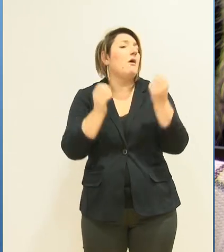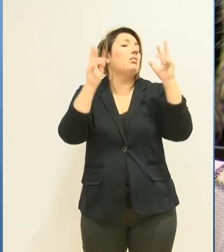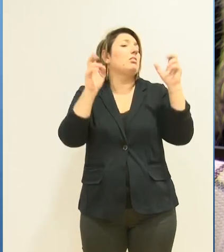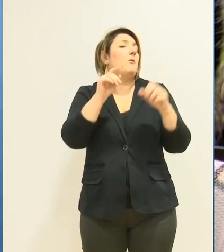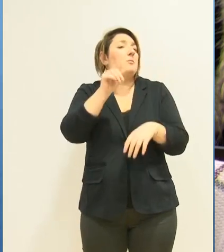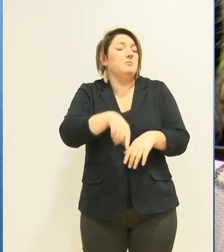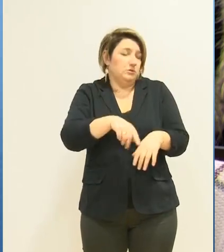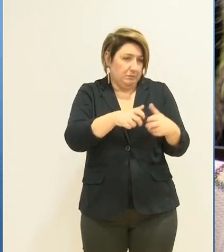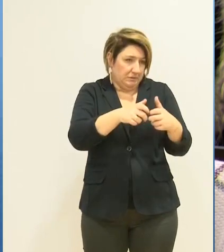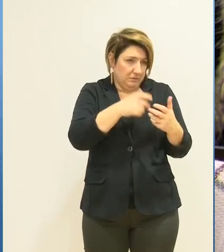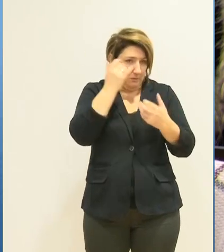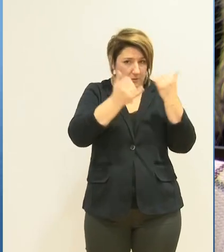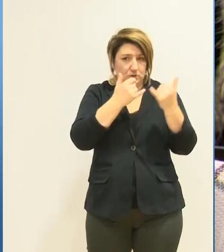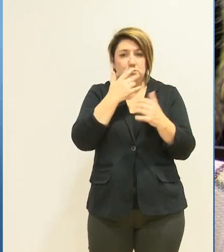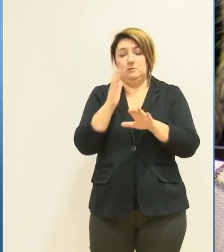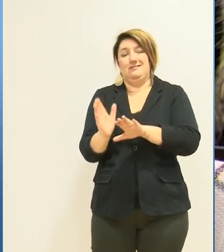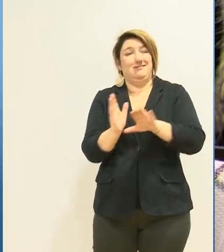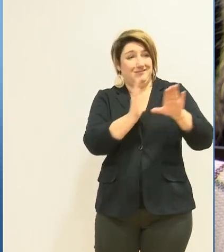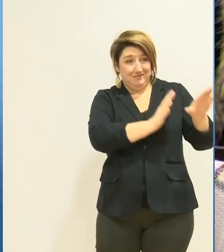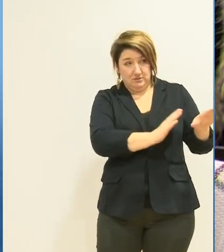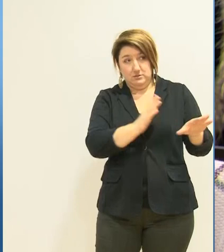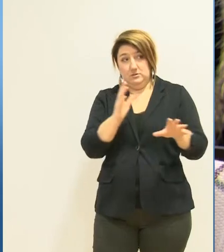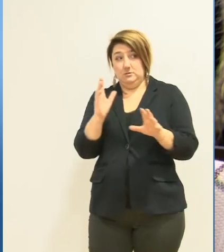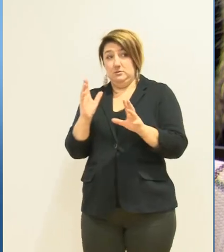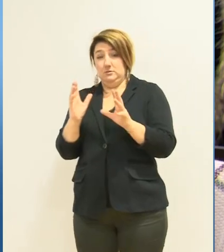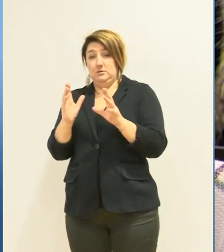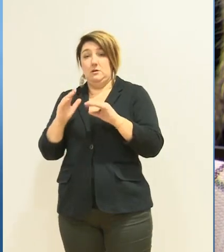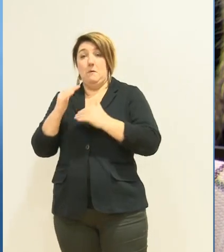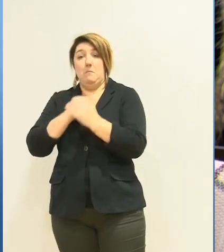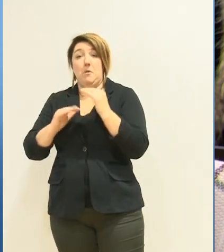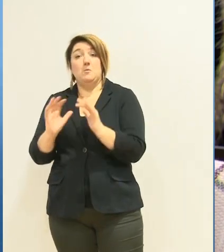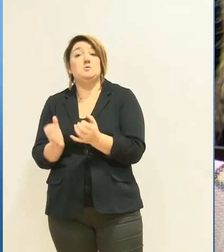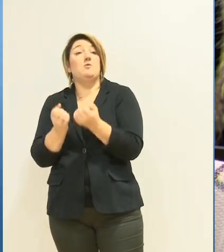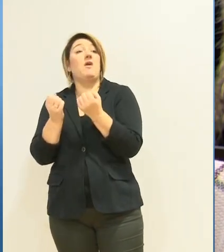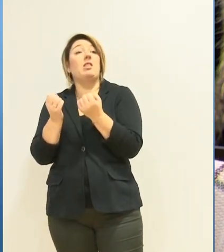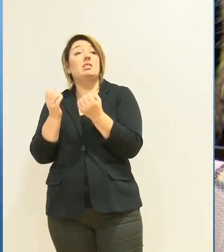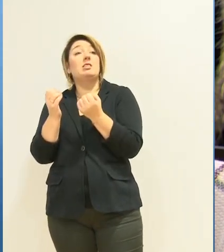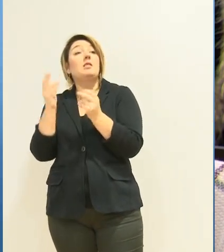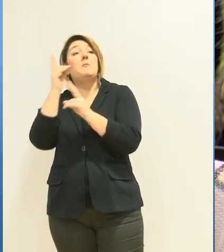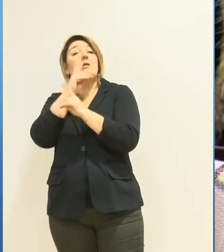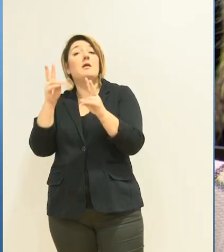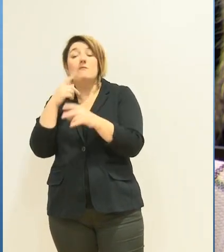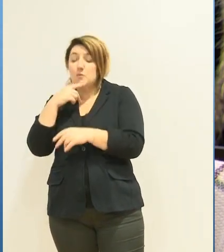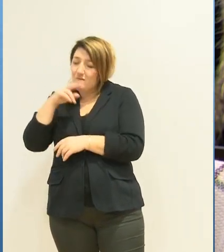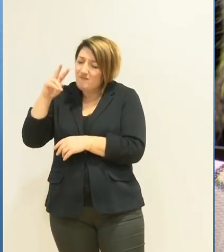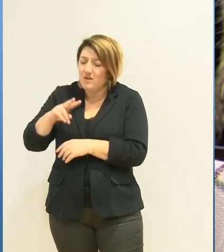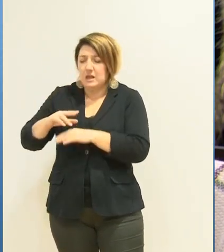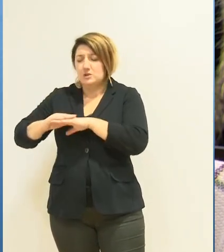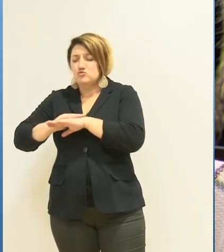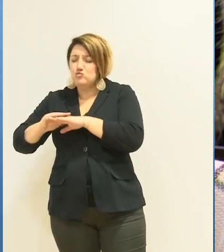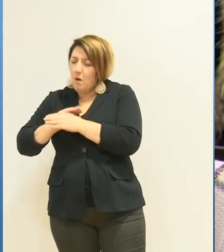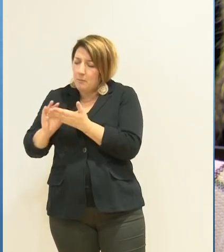ce qui est hors plan de sauvegarde c'est et la belle est donc la validation politique de ceux de véritables choix eux